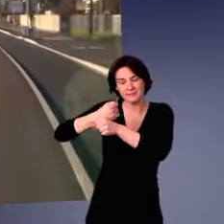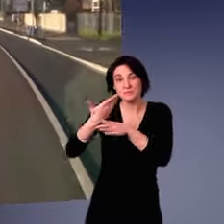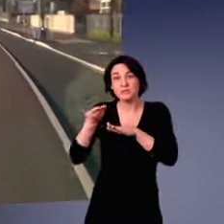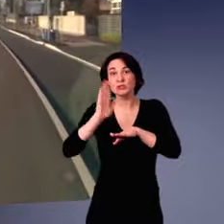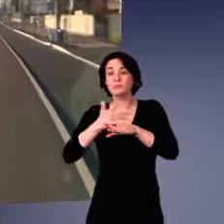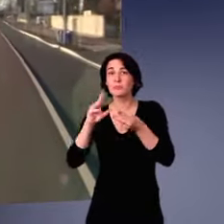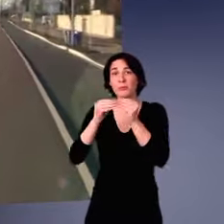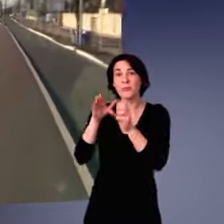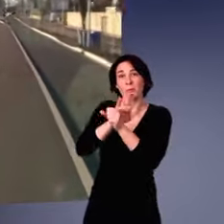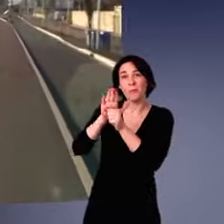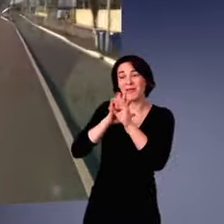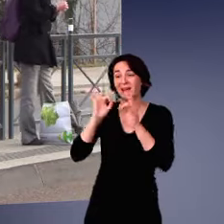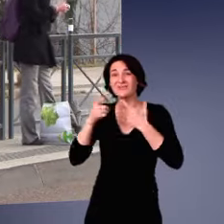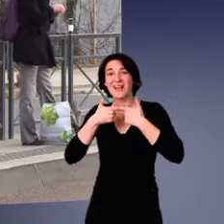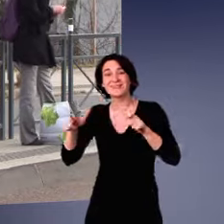arêt